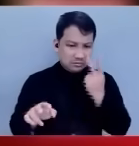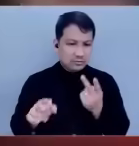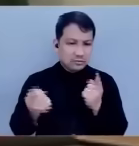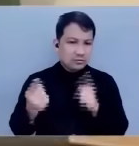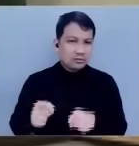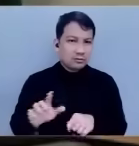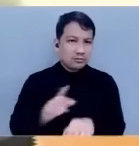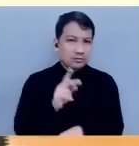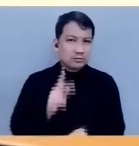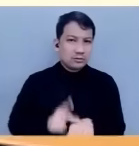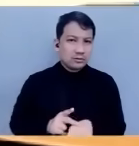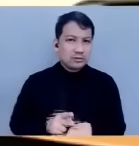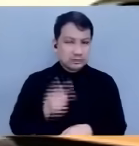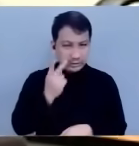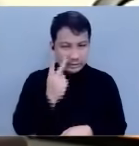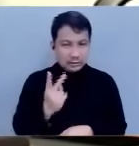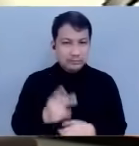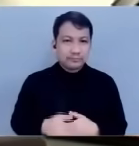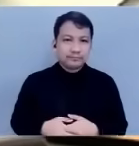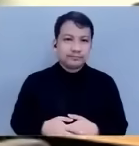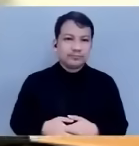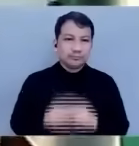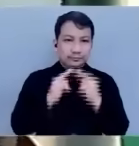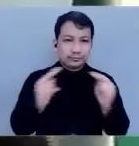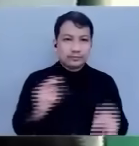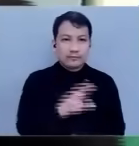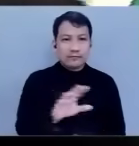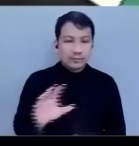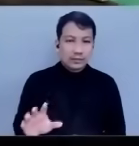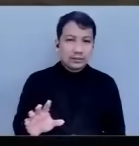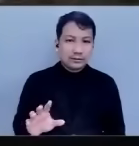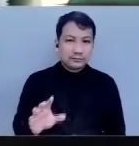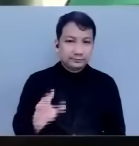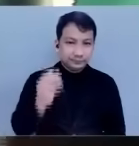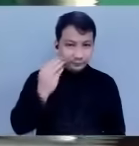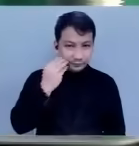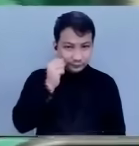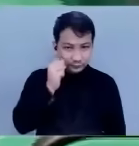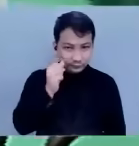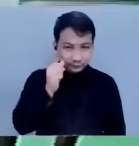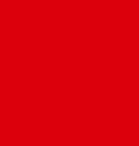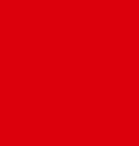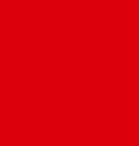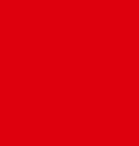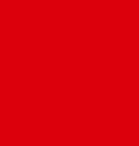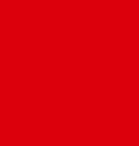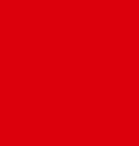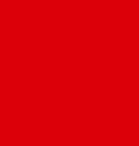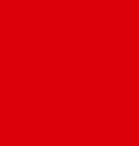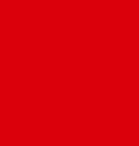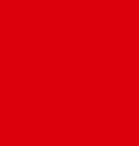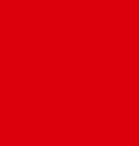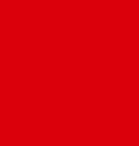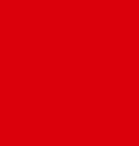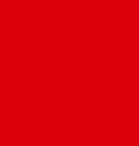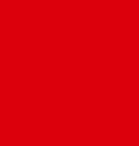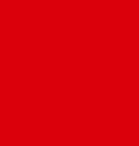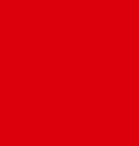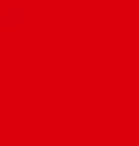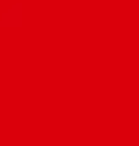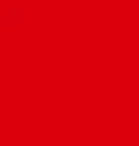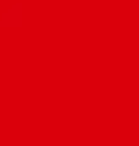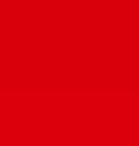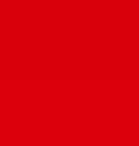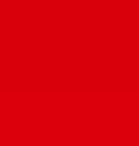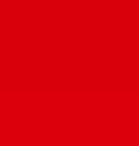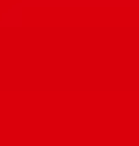country. Nagbabalita mula sa frontline, Marian Enriquez, News 5. Mga kapatid, Cheryl